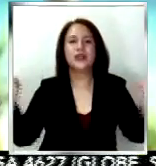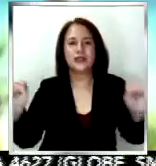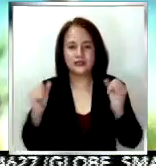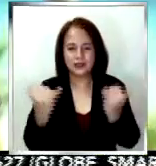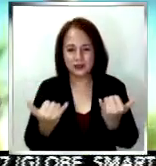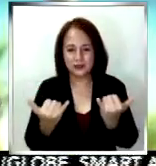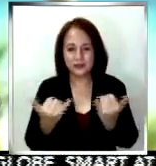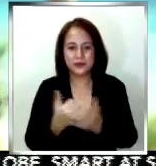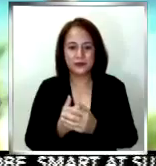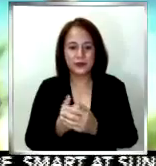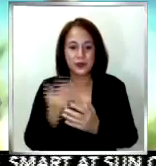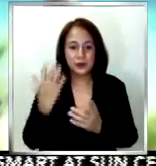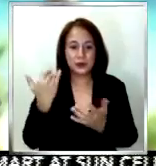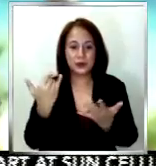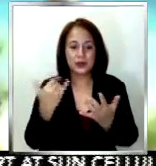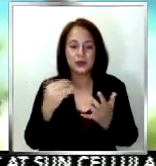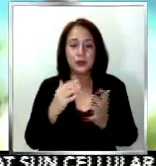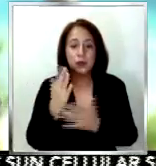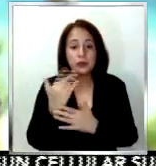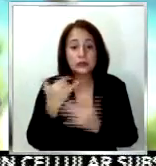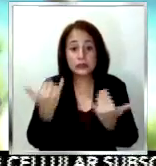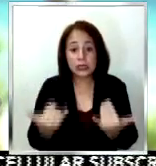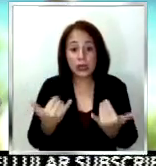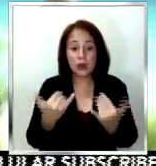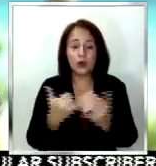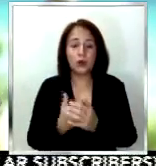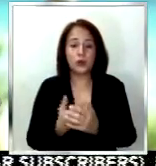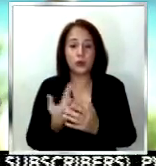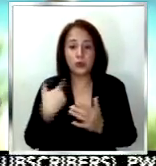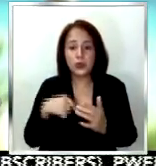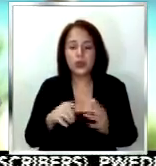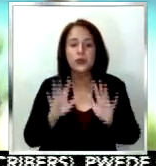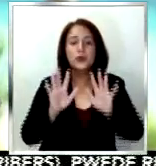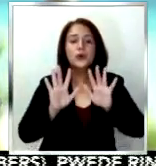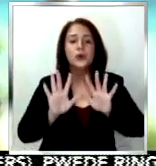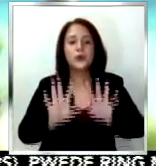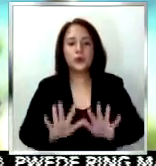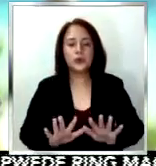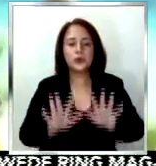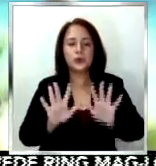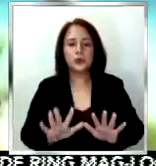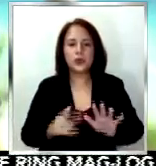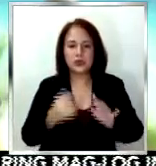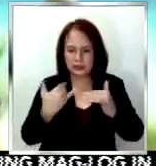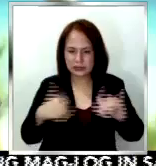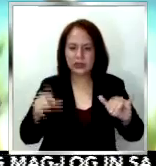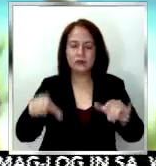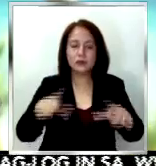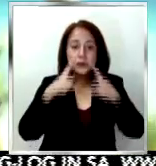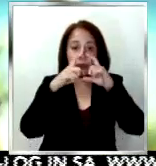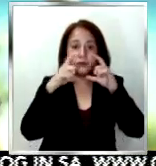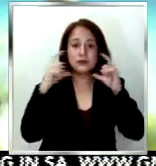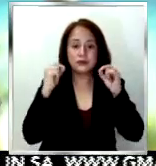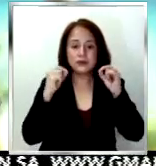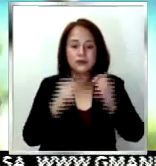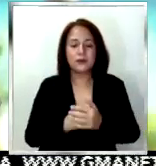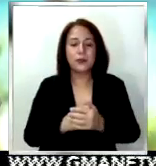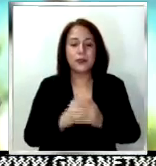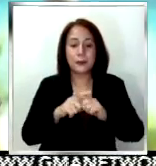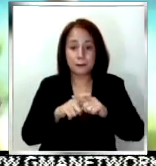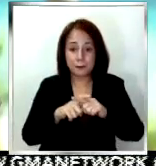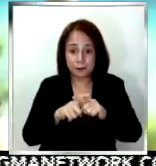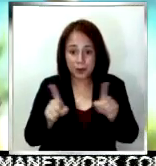nakalaya ulit. No? So ngayon, nakakahinga na kami ng maluwag, no? Although syempre may mask pa din. But really,